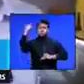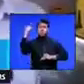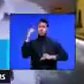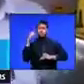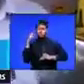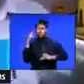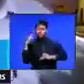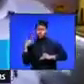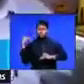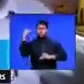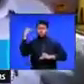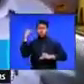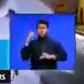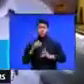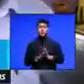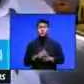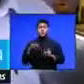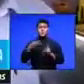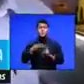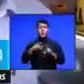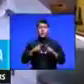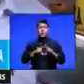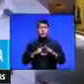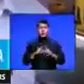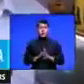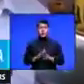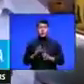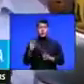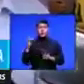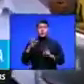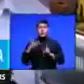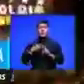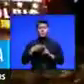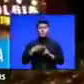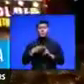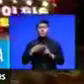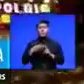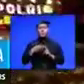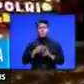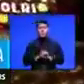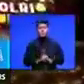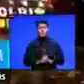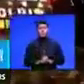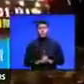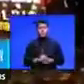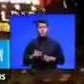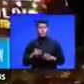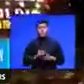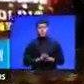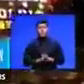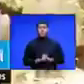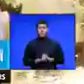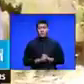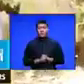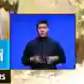satu tingkat lebih tinggi sebagai Brigadir Anumerta. Dari Bribtu menjadi Brigadir. Brigadir Polisi Anumerta